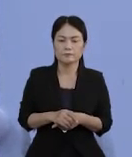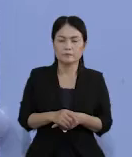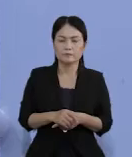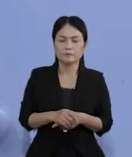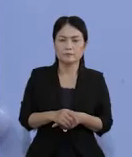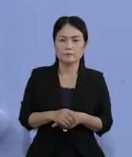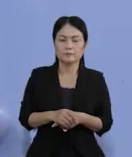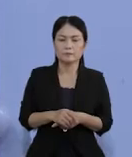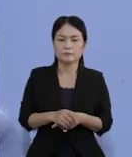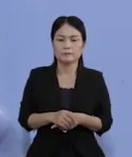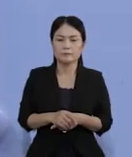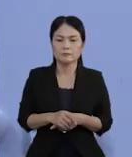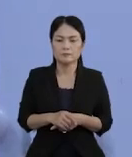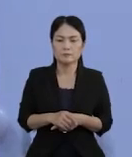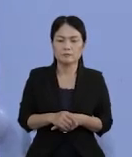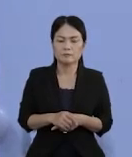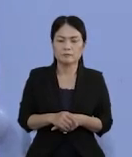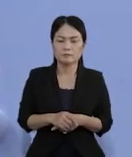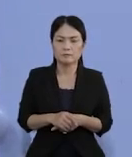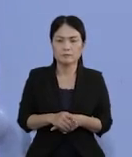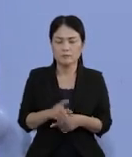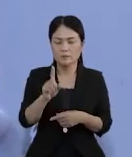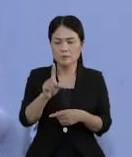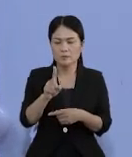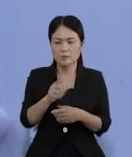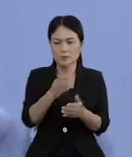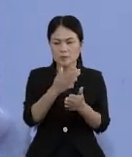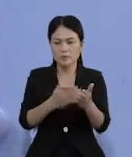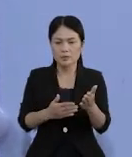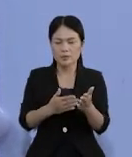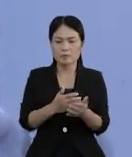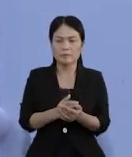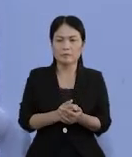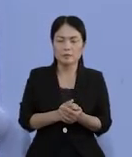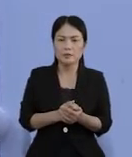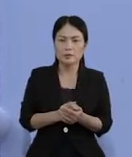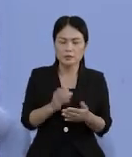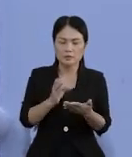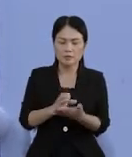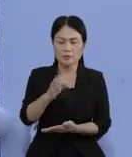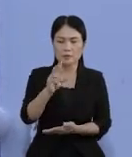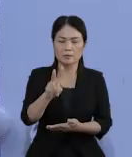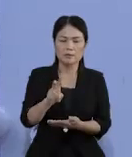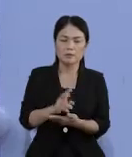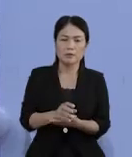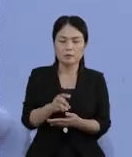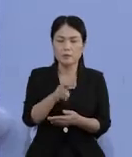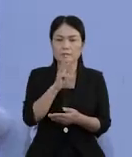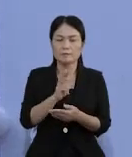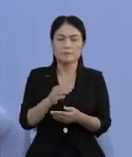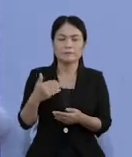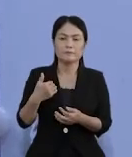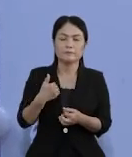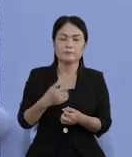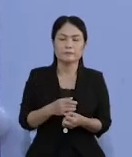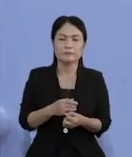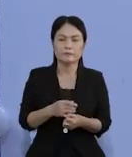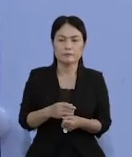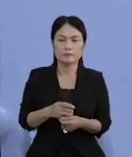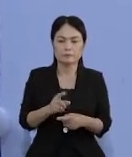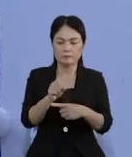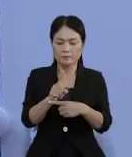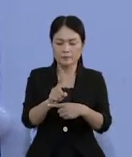trầm tại hàng cào này tề trầm tại mũi phe chẳng sầm rập cặp bông tí pí tự miên